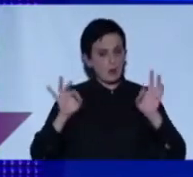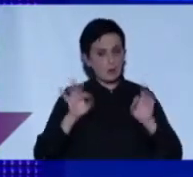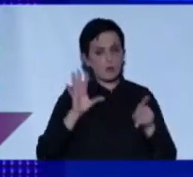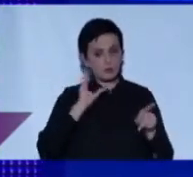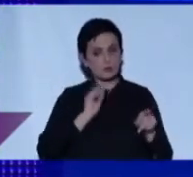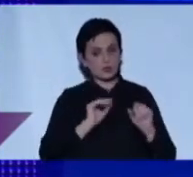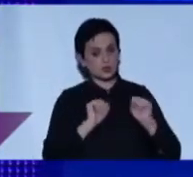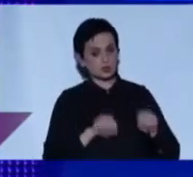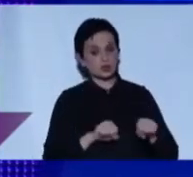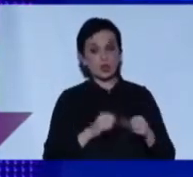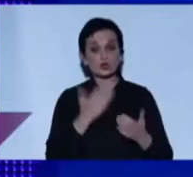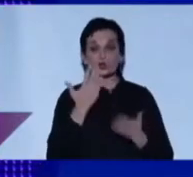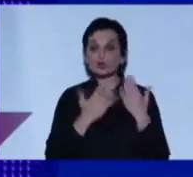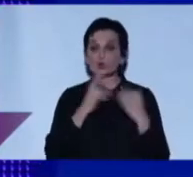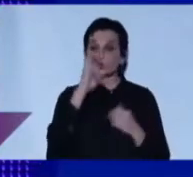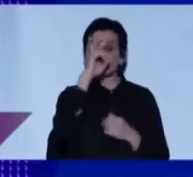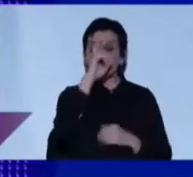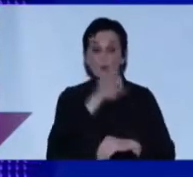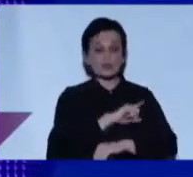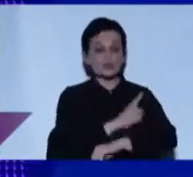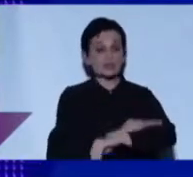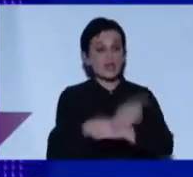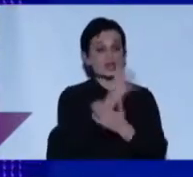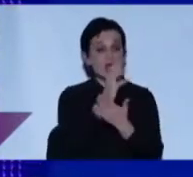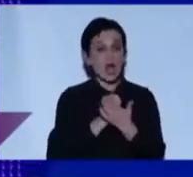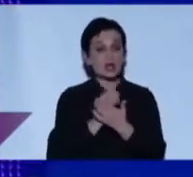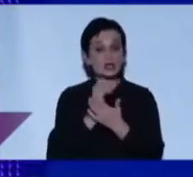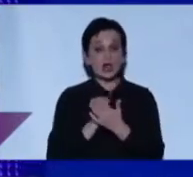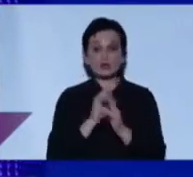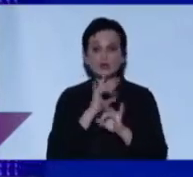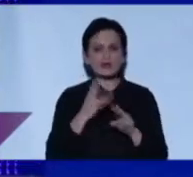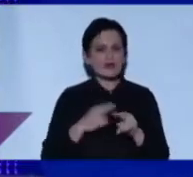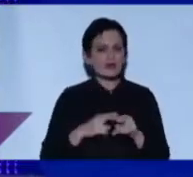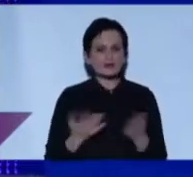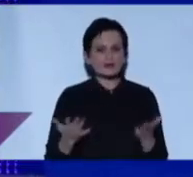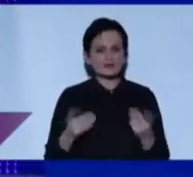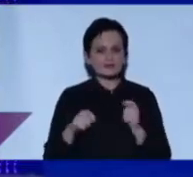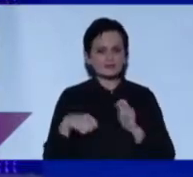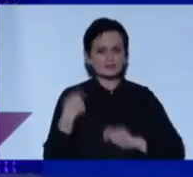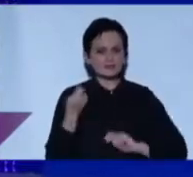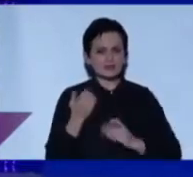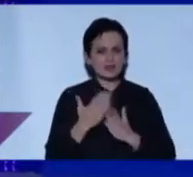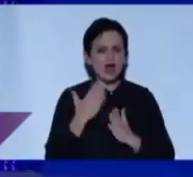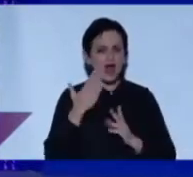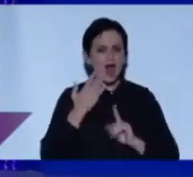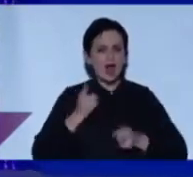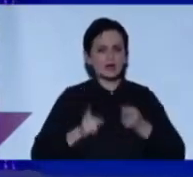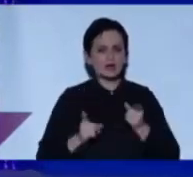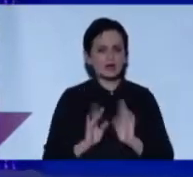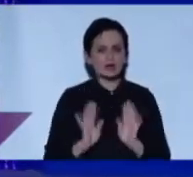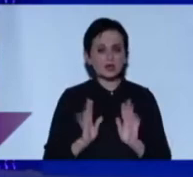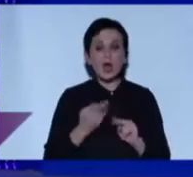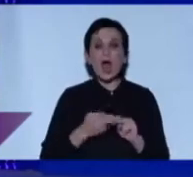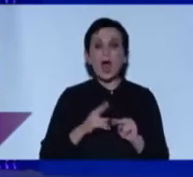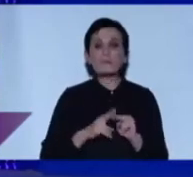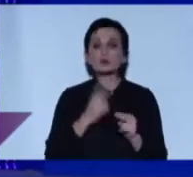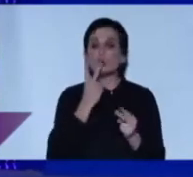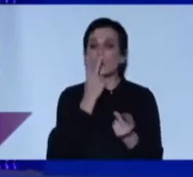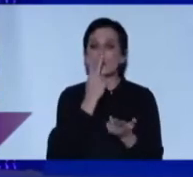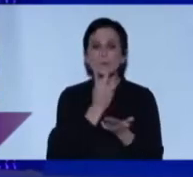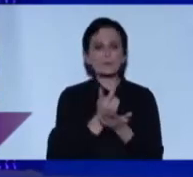თუ ამას არ ექნა სახელმწიფო ძალა და რესურსი, ეს ფუჭია, ეს ყველაფერი და შესაბამისად არარეალური ხდება. ამიტომ